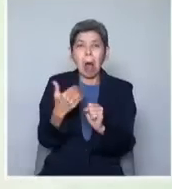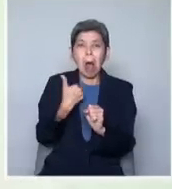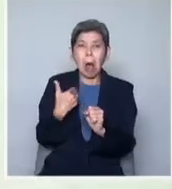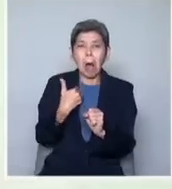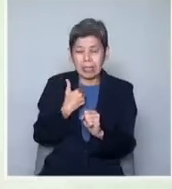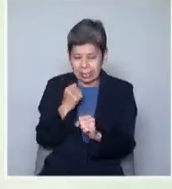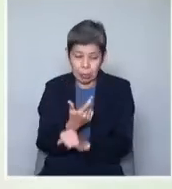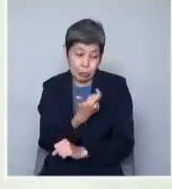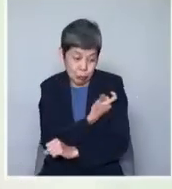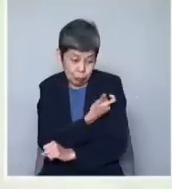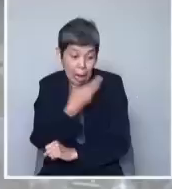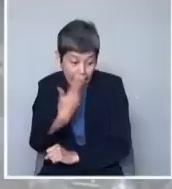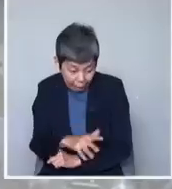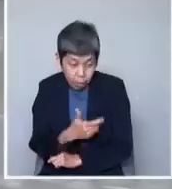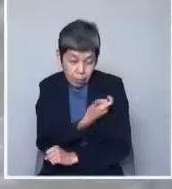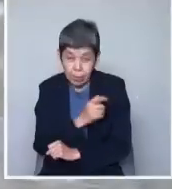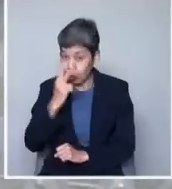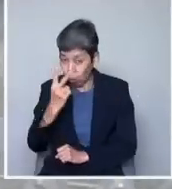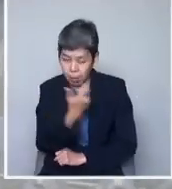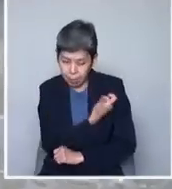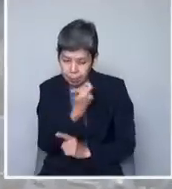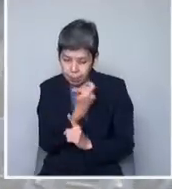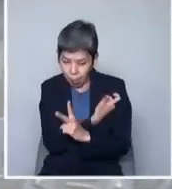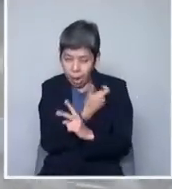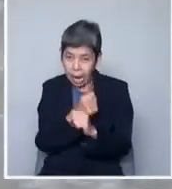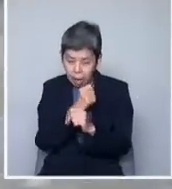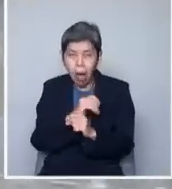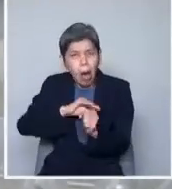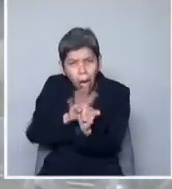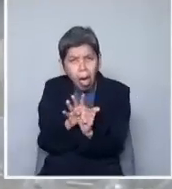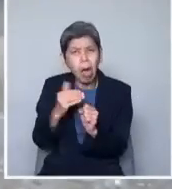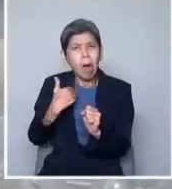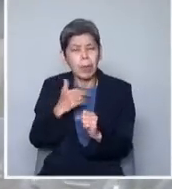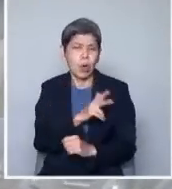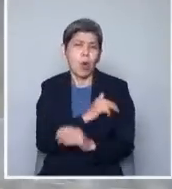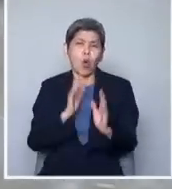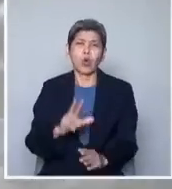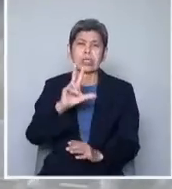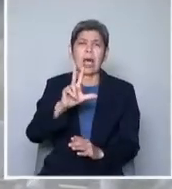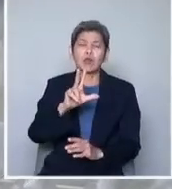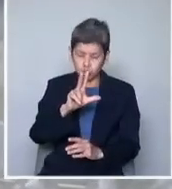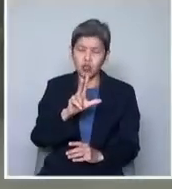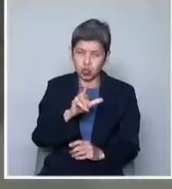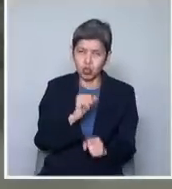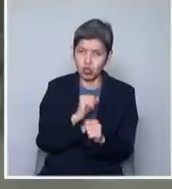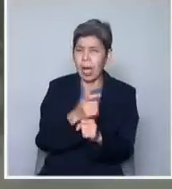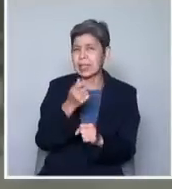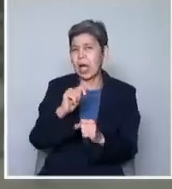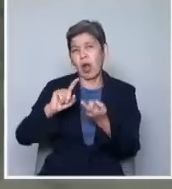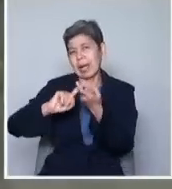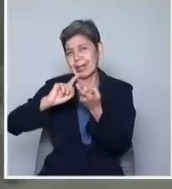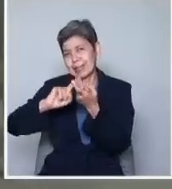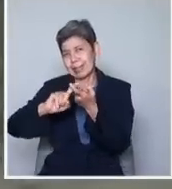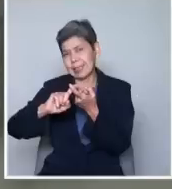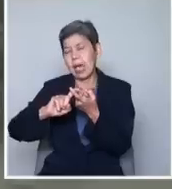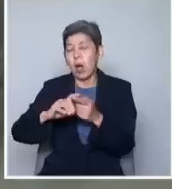ลังจากที่ได้รับวัคซีนนี้ครบโดส2เข็มนะคะซึ่งรายงานล่าสุดนั้นบอกว่าคุณหมอทั้ง3คนอยู่ในภูมิภาคอัลไตของรัสเซียจ